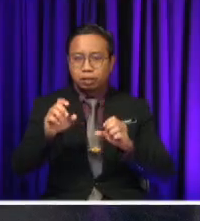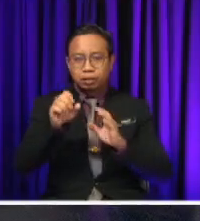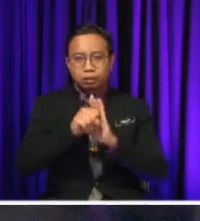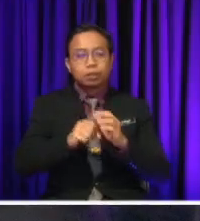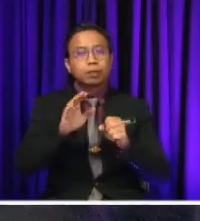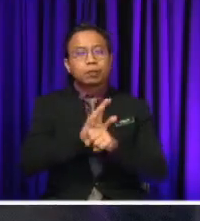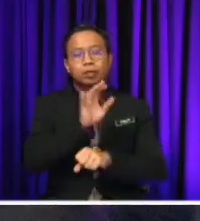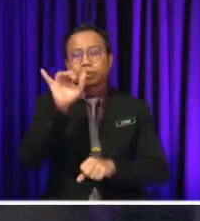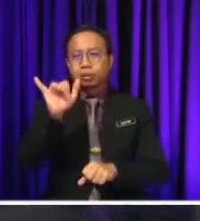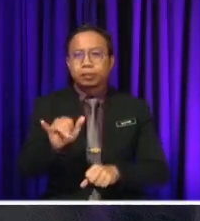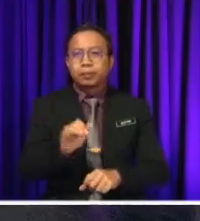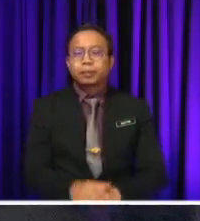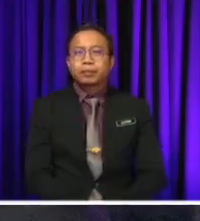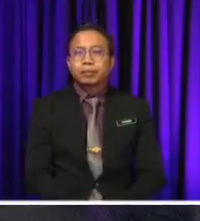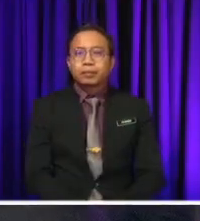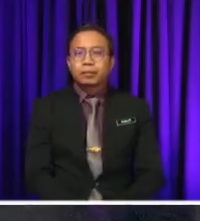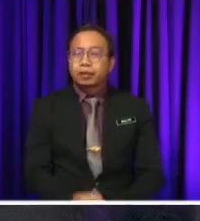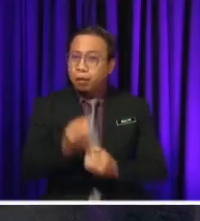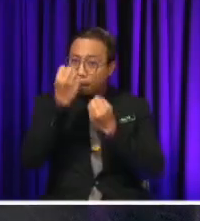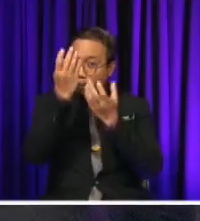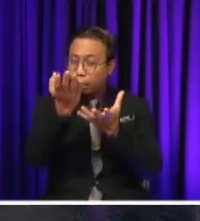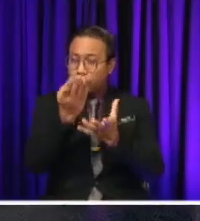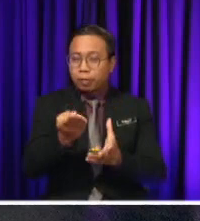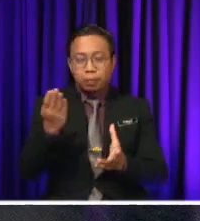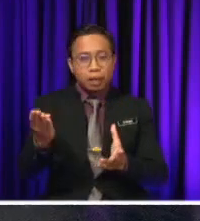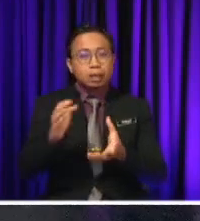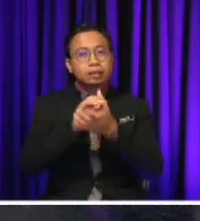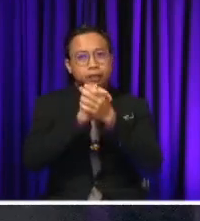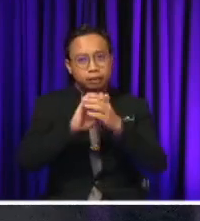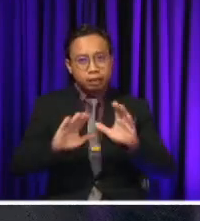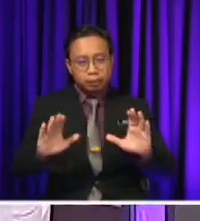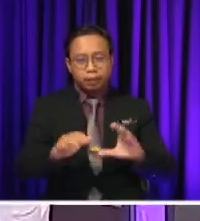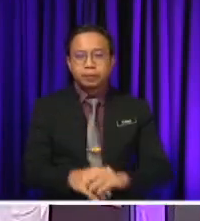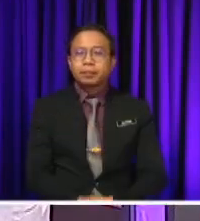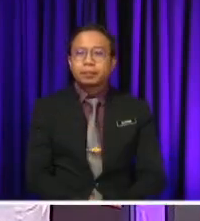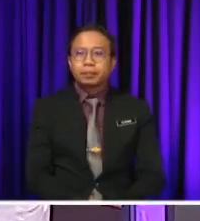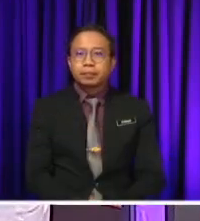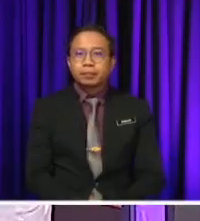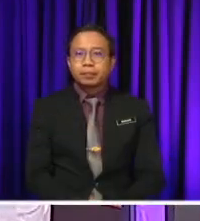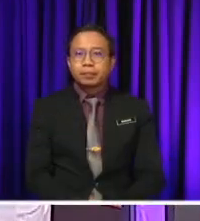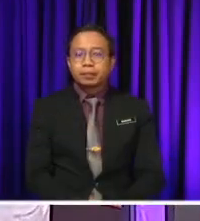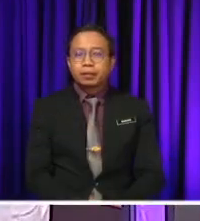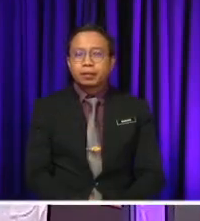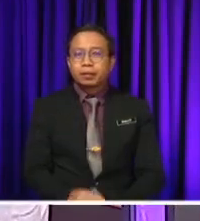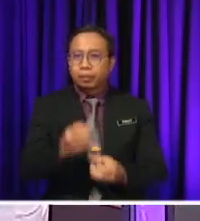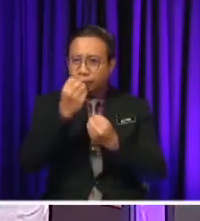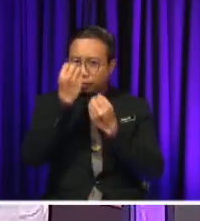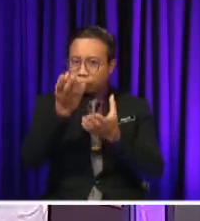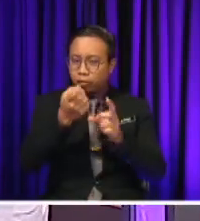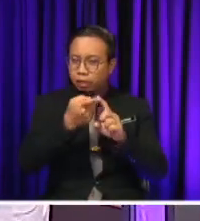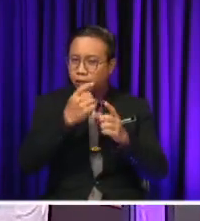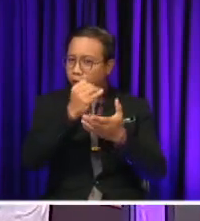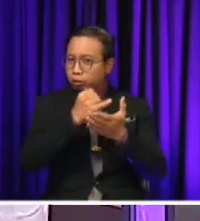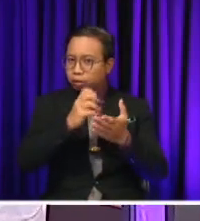optimumnya Lepas tuh maklumat bahan itu selama Lepas tuh maklumat-malumat daripada lukisan